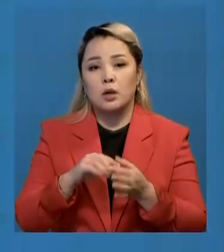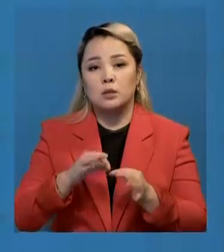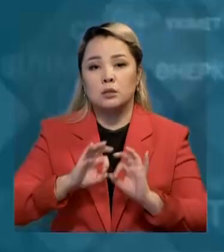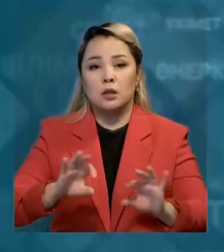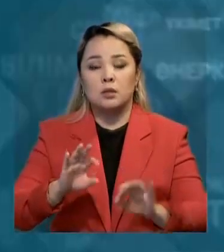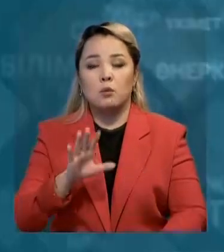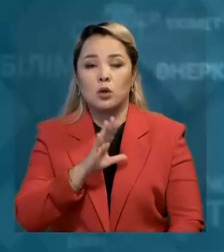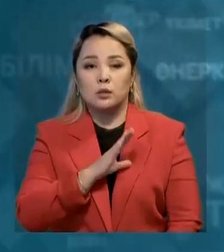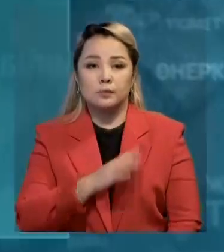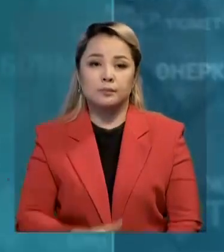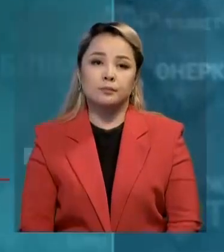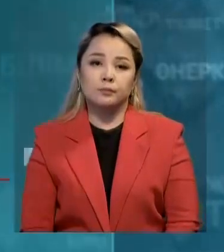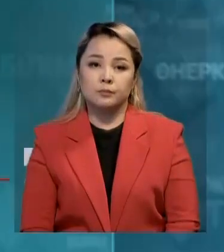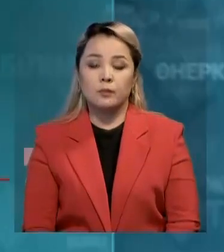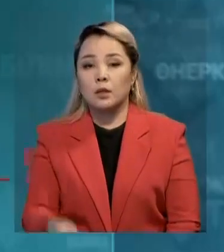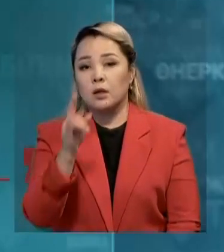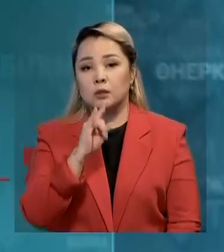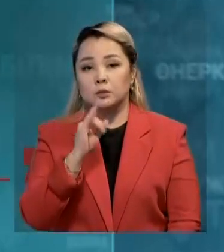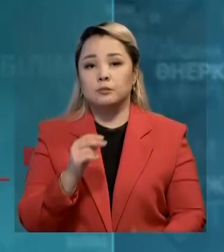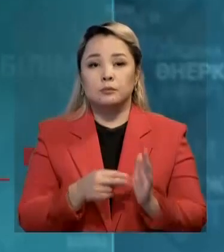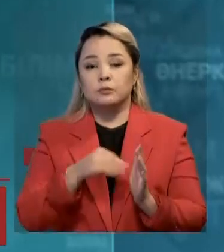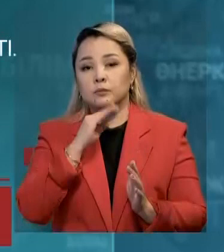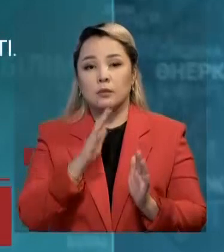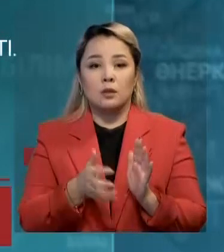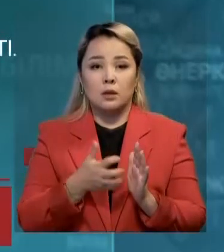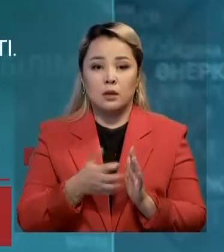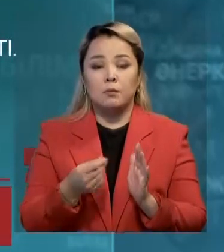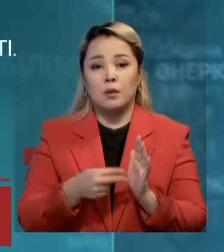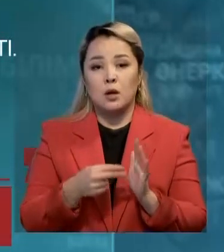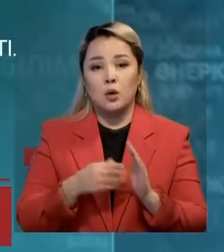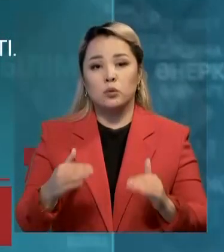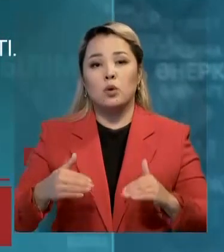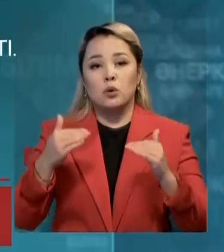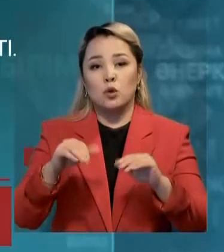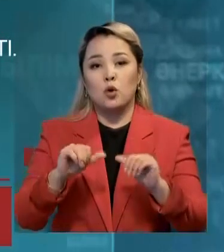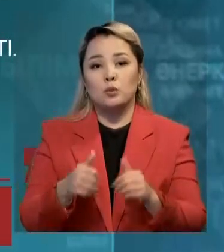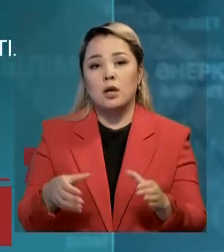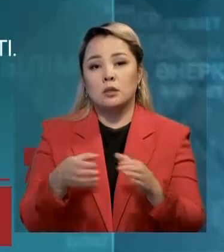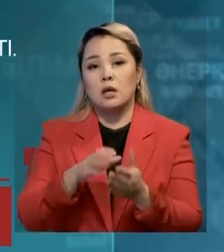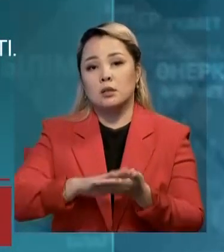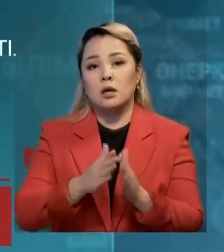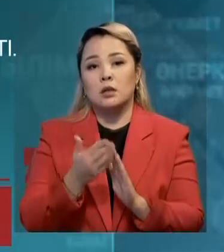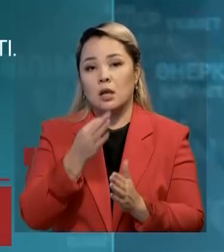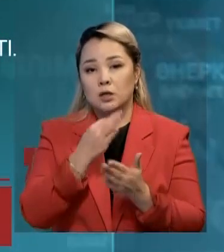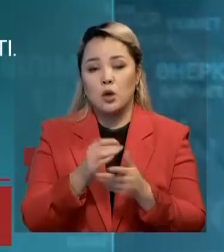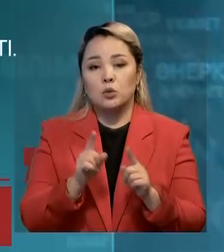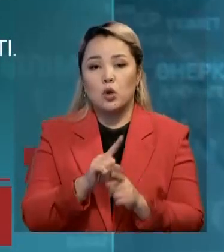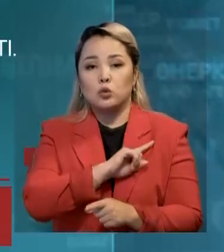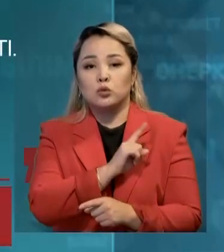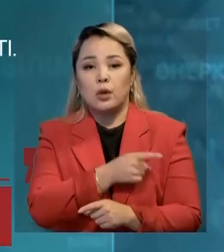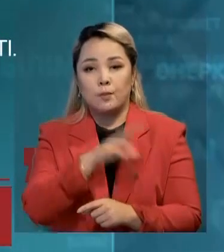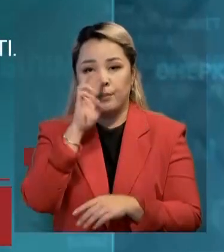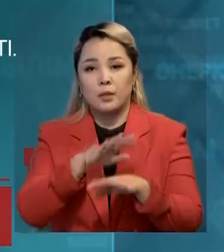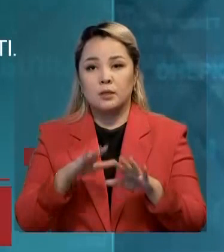еді. Жанар жағармай тапшылығымен бағасының күрт өсуі ұйымдасқан картелді келісімдер, реваншистік күштердің